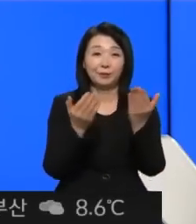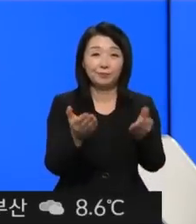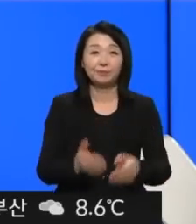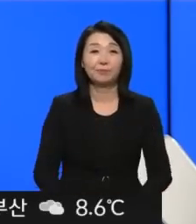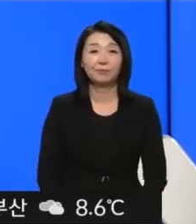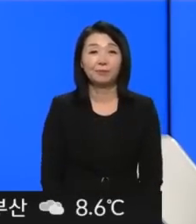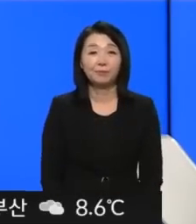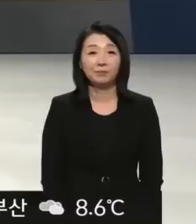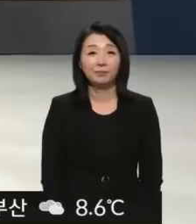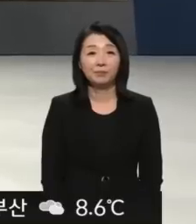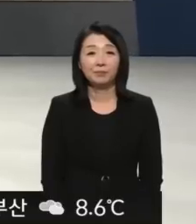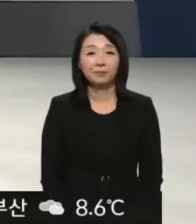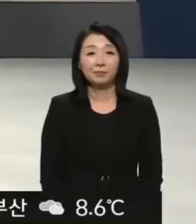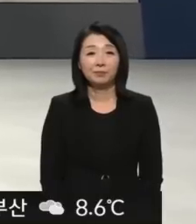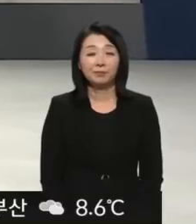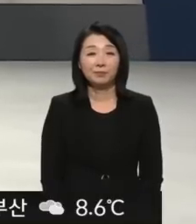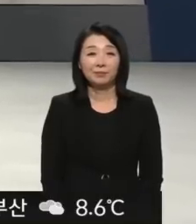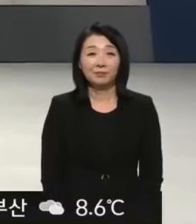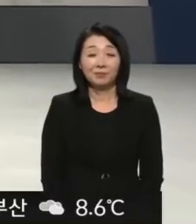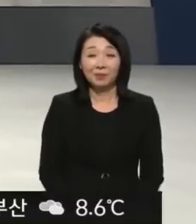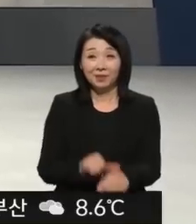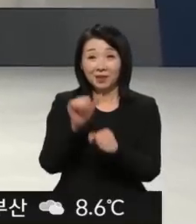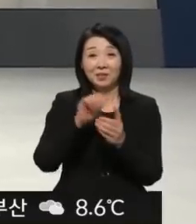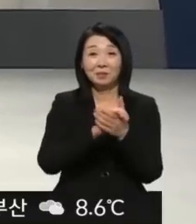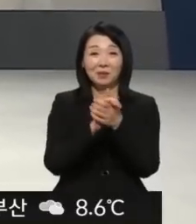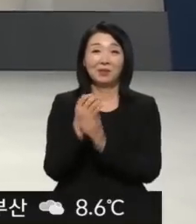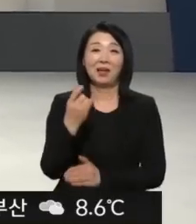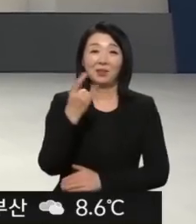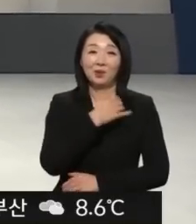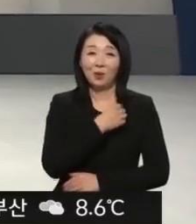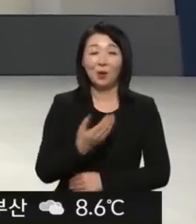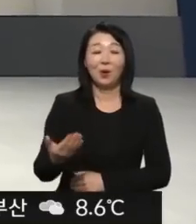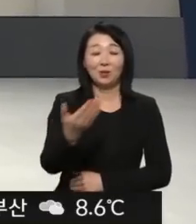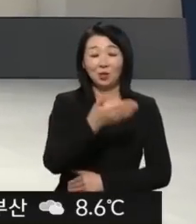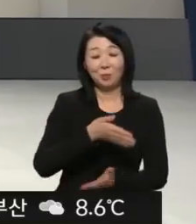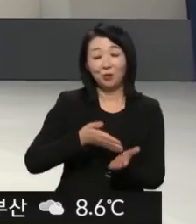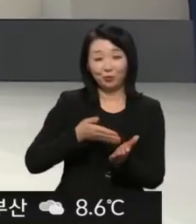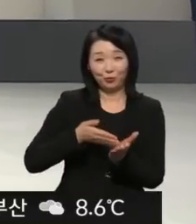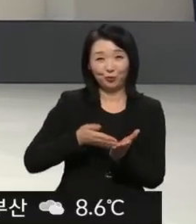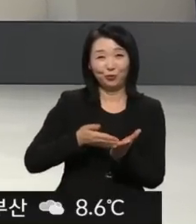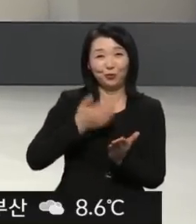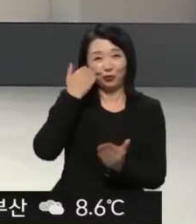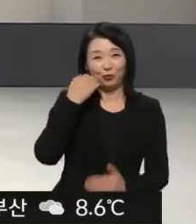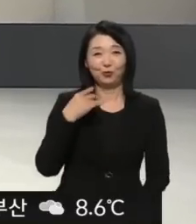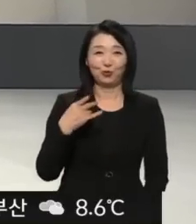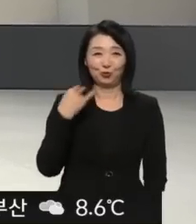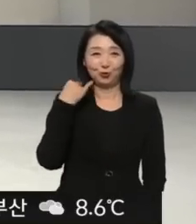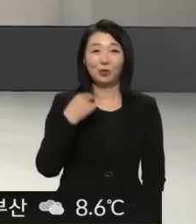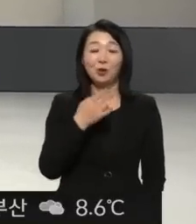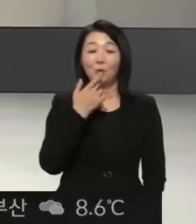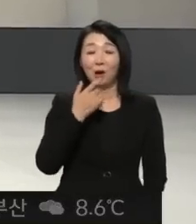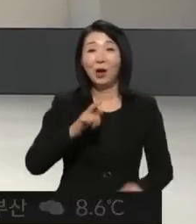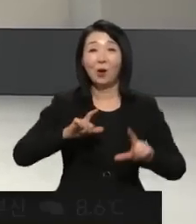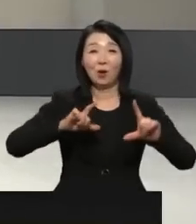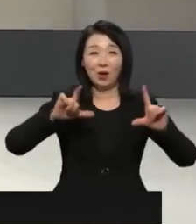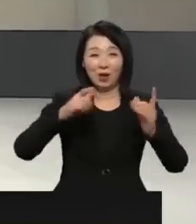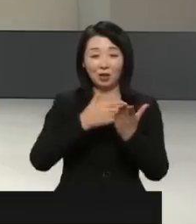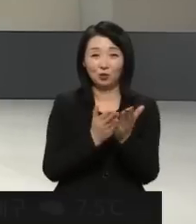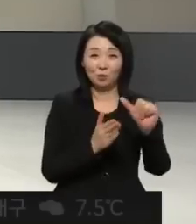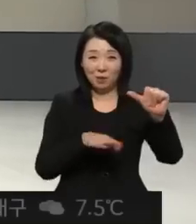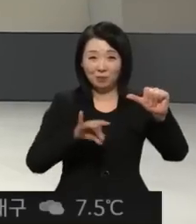정리했습니다. 네, 5시 하면 다정해 정의원들의 뉴스 큐레이터 울체커입니다. 화요일의 뉴스픽 5